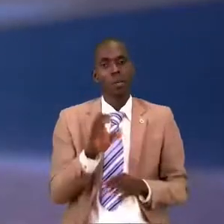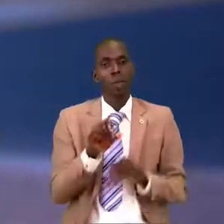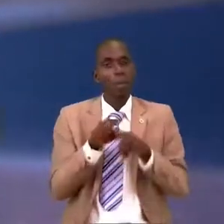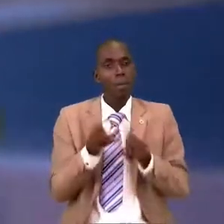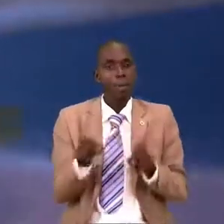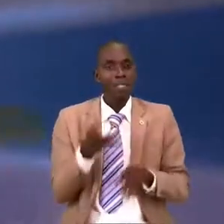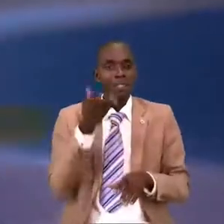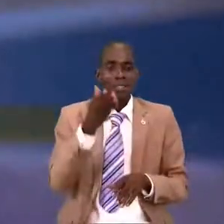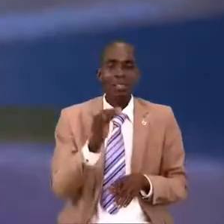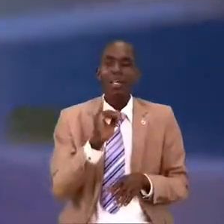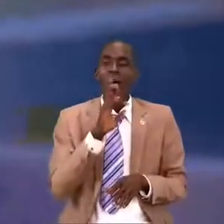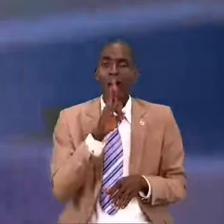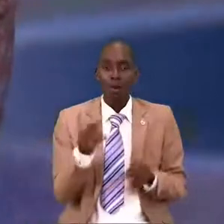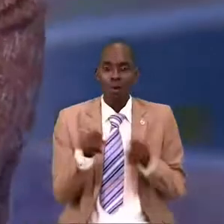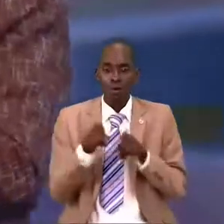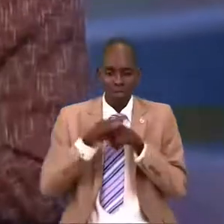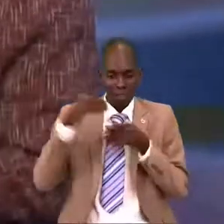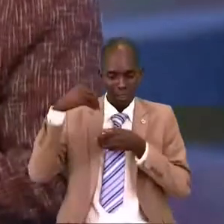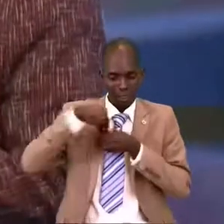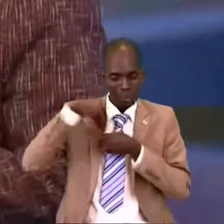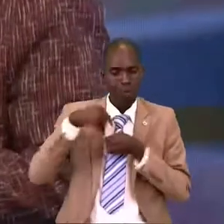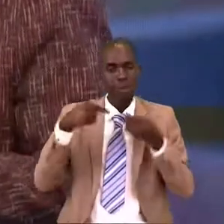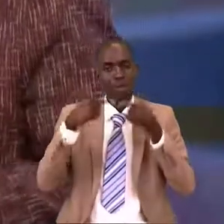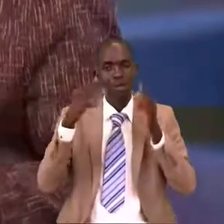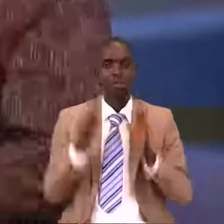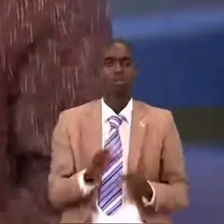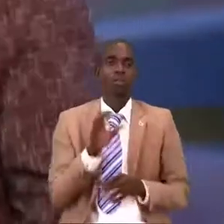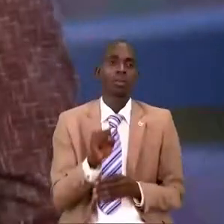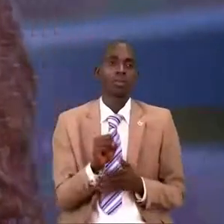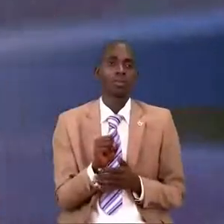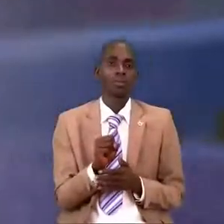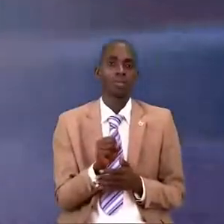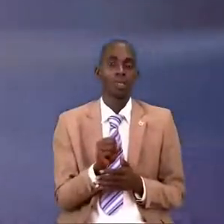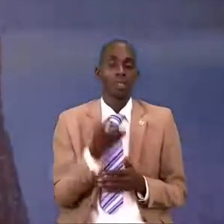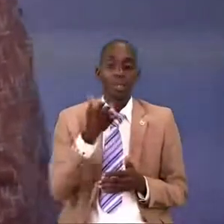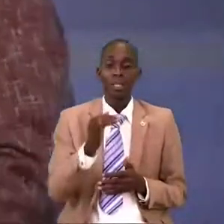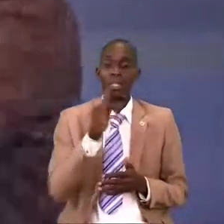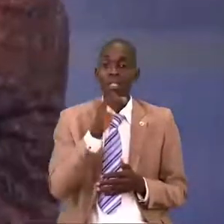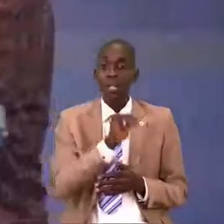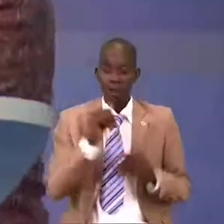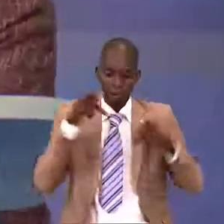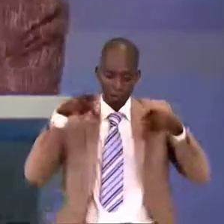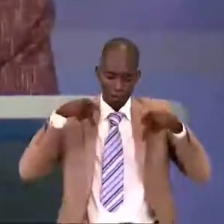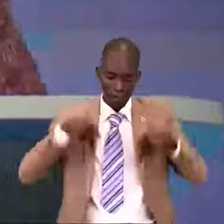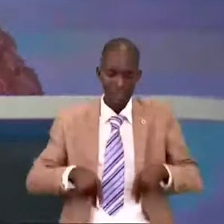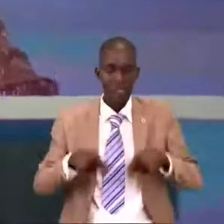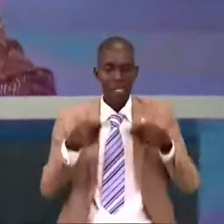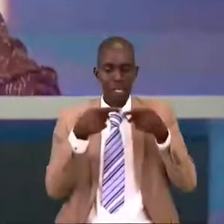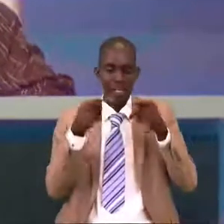Il y a un ennemi personnel. Et cet ennemi qui est à l'intérieur est plus